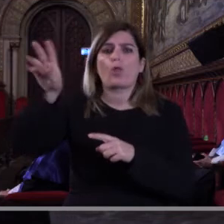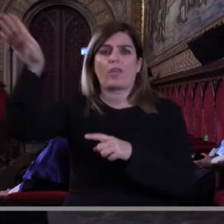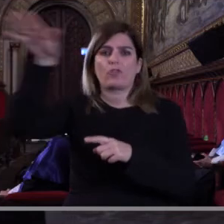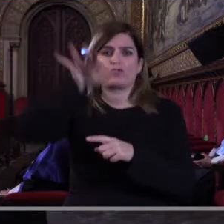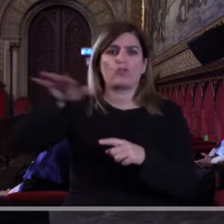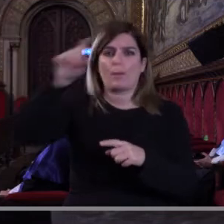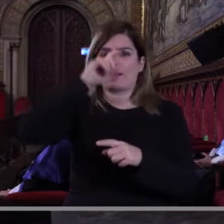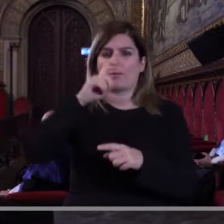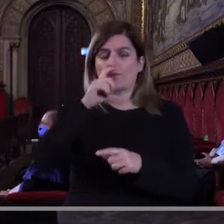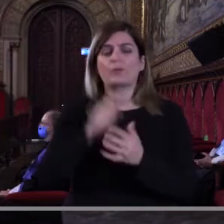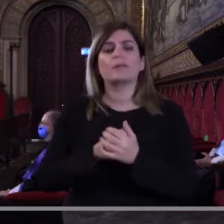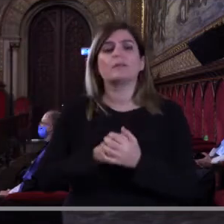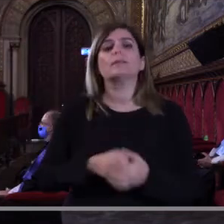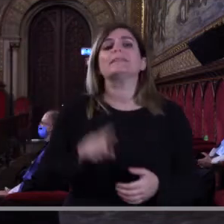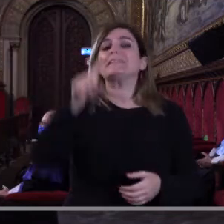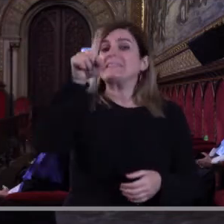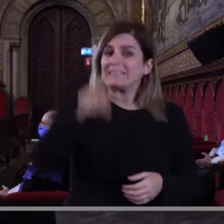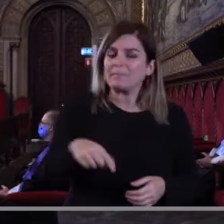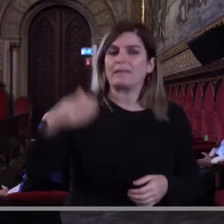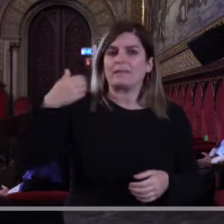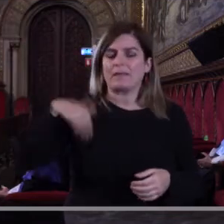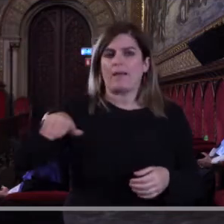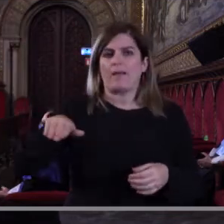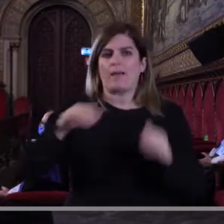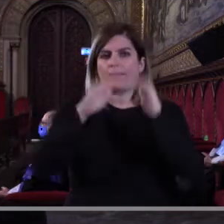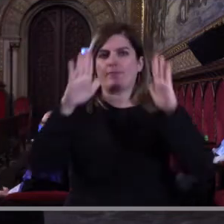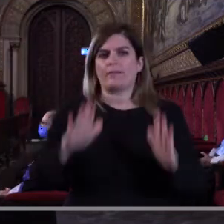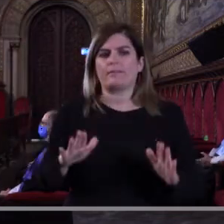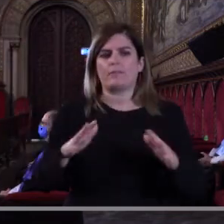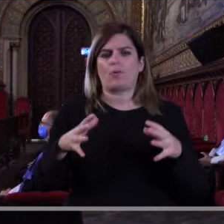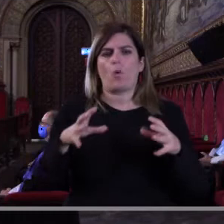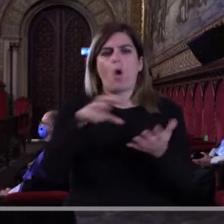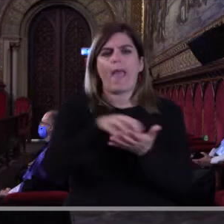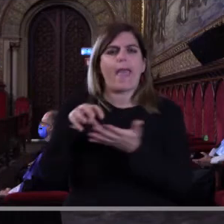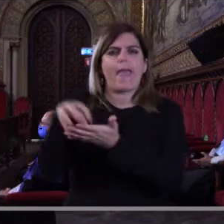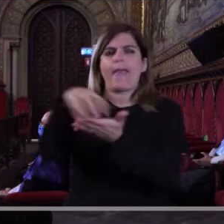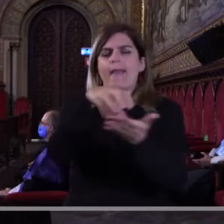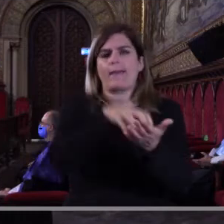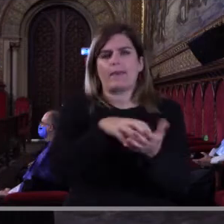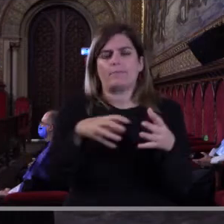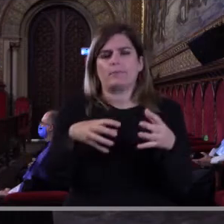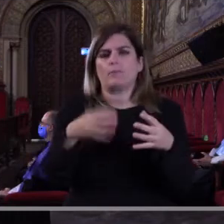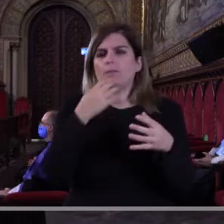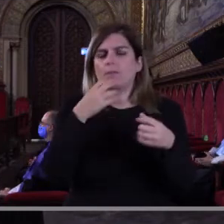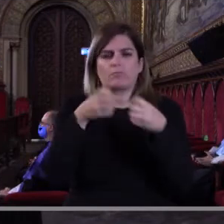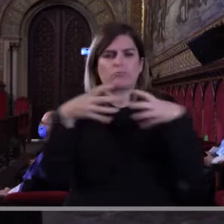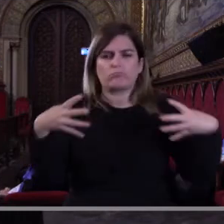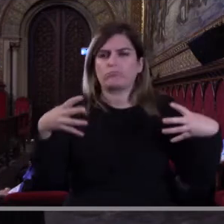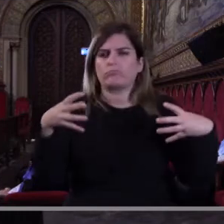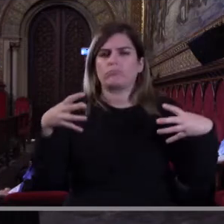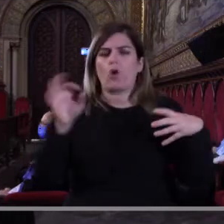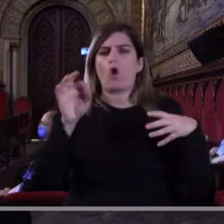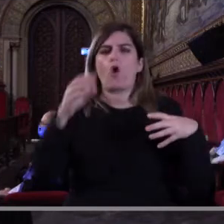Així mateix, s'han fet importants actuacions de substitució de grans equips, com ara grups electrògens i torres